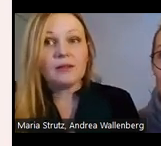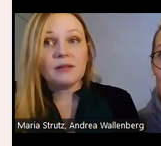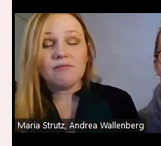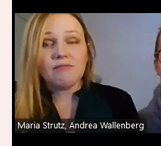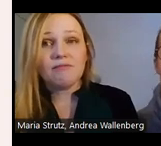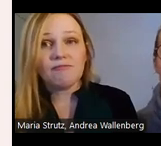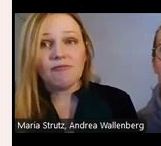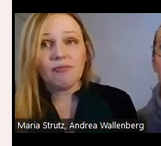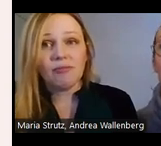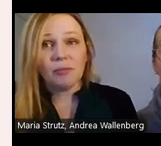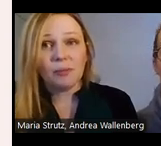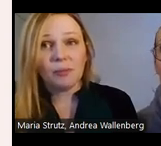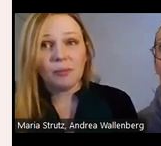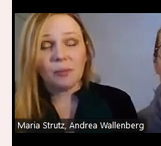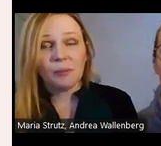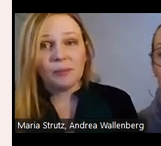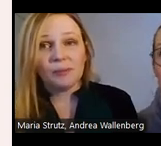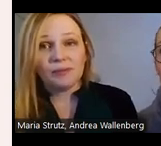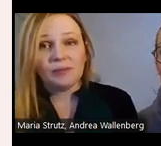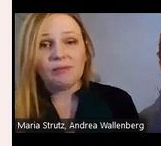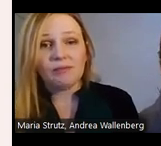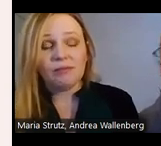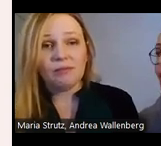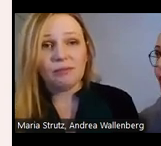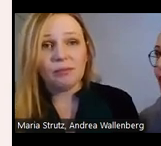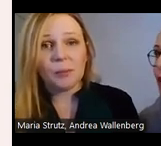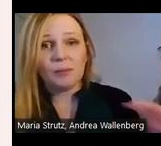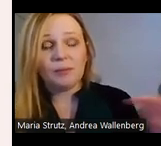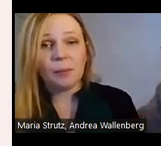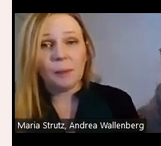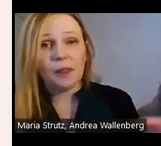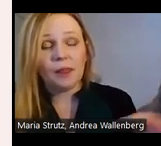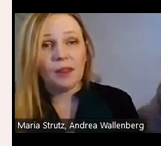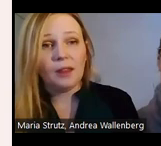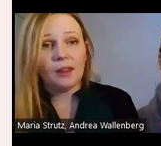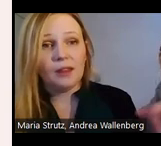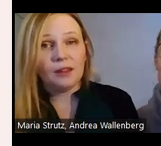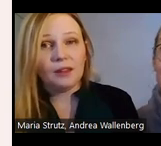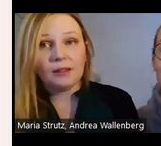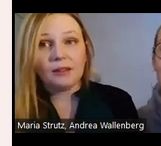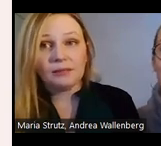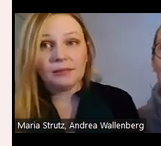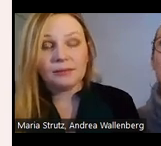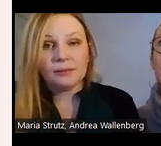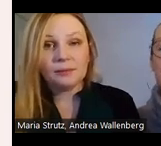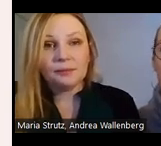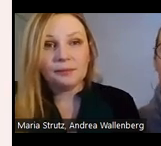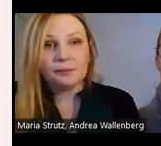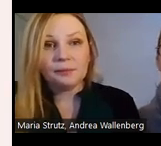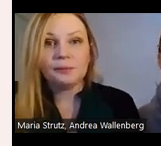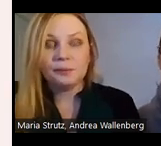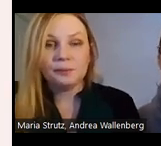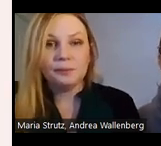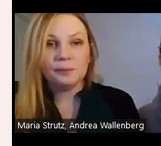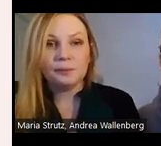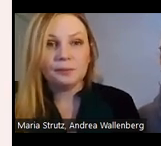mycket tillbaka i form av ljud eller ord. Men det finns ju så mycket annat. Och samspel är verkligen grunden till fortsatt språkande.